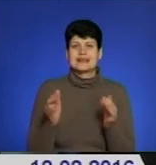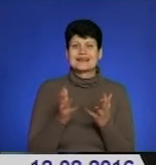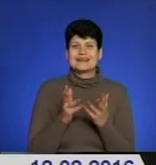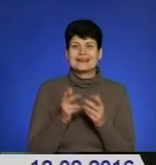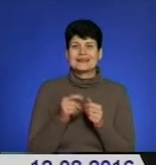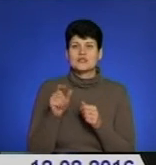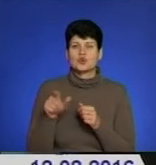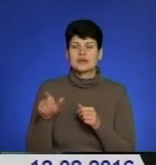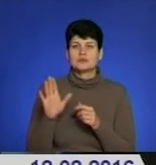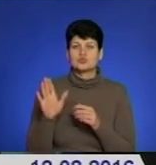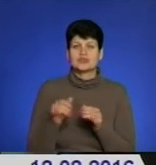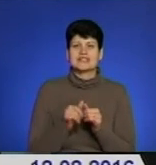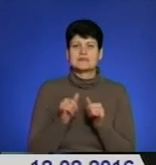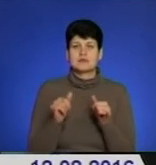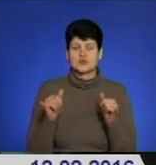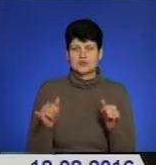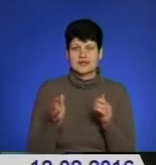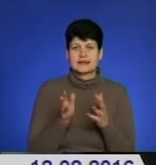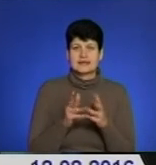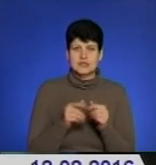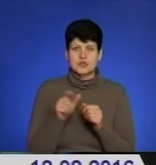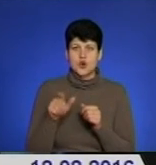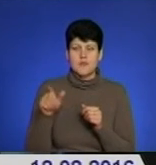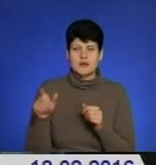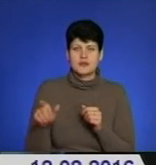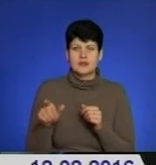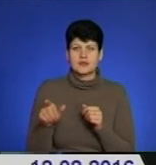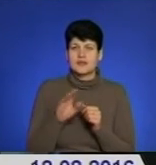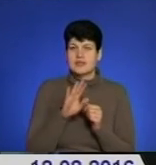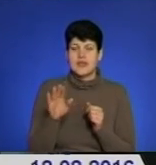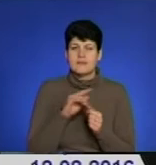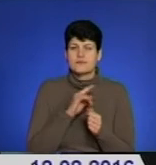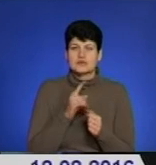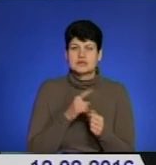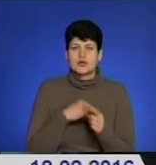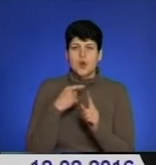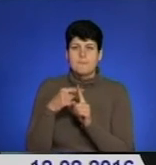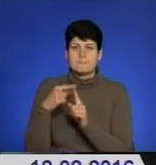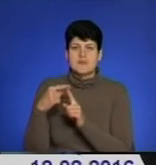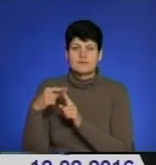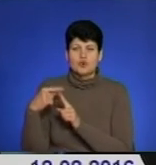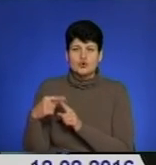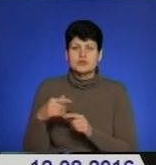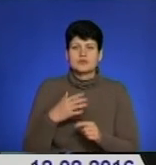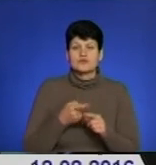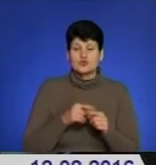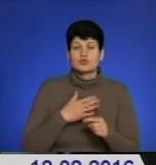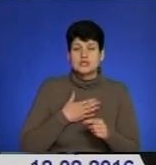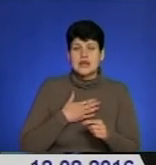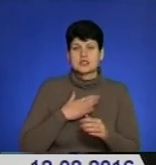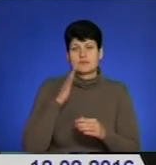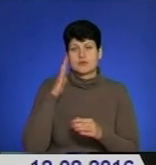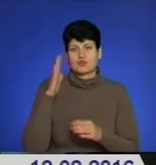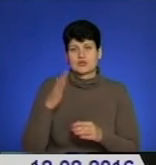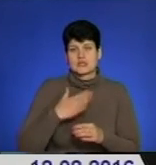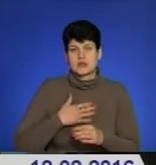людей буде збільшуватися, кількість громадян непосильно примножуватися, бо в цьому наше майбутнє, нашої